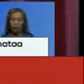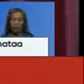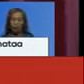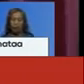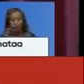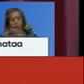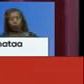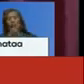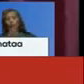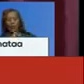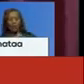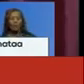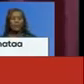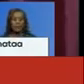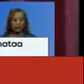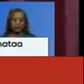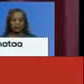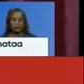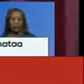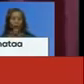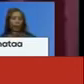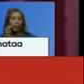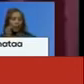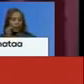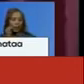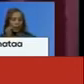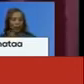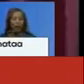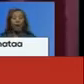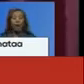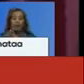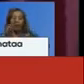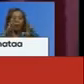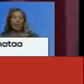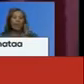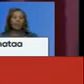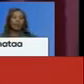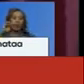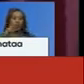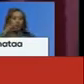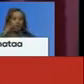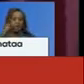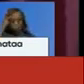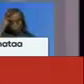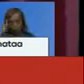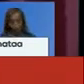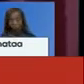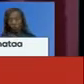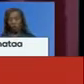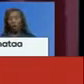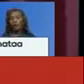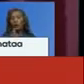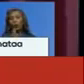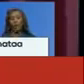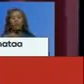ንዑስ አንቀጽ 2 መሰረት በምክር ቤቱ አብላጫ መቀመጫ ያገኘው የፖለቲካ ድርጅት ተወካይ